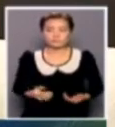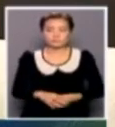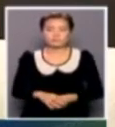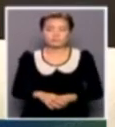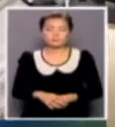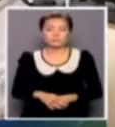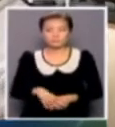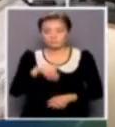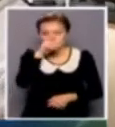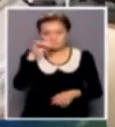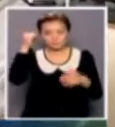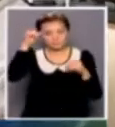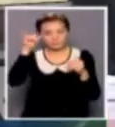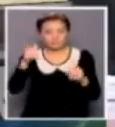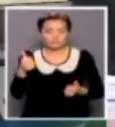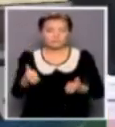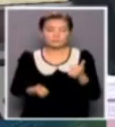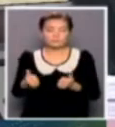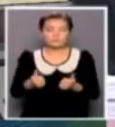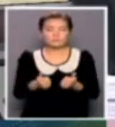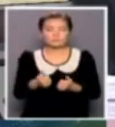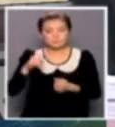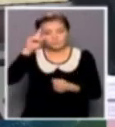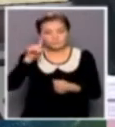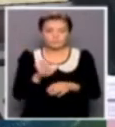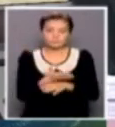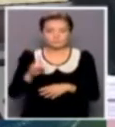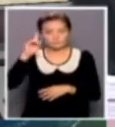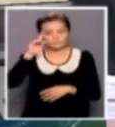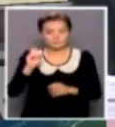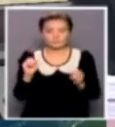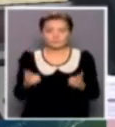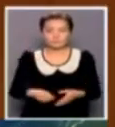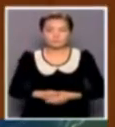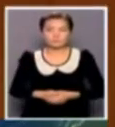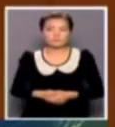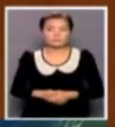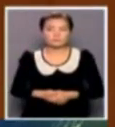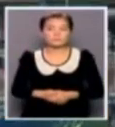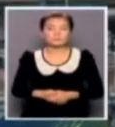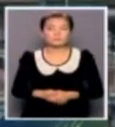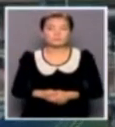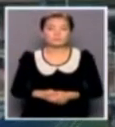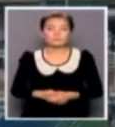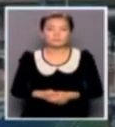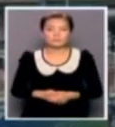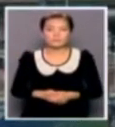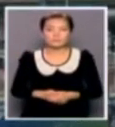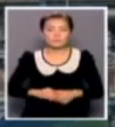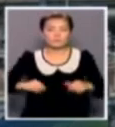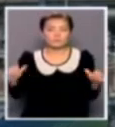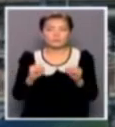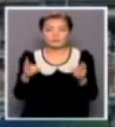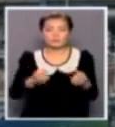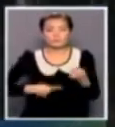Сонда тауық пен сиырының айырмашылығын түсінетін болар. Қалай ойлайсыз, министр мырза? Дайынбыз. Қоршаған ортаға залалын